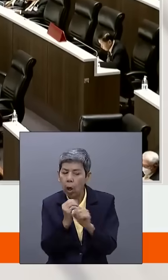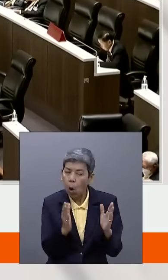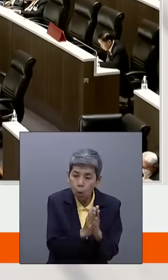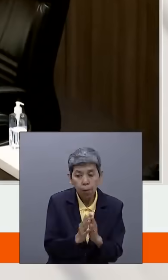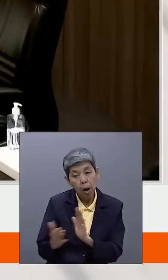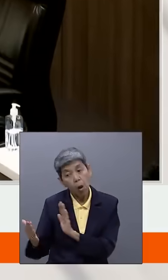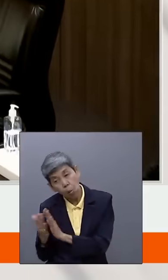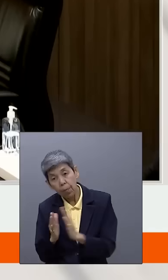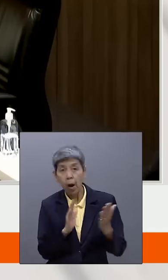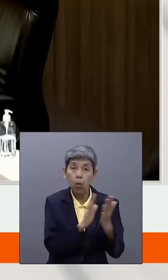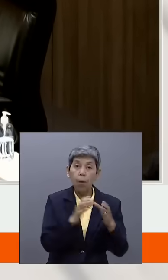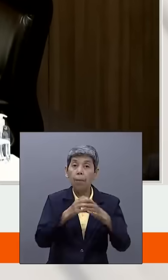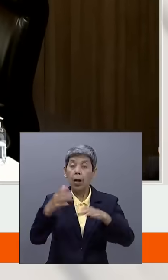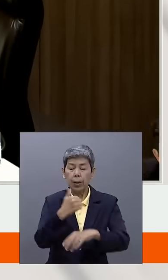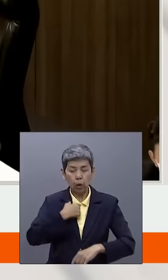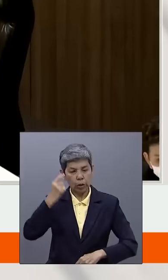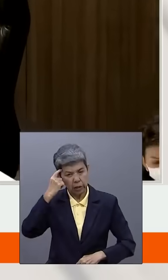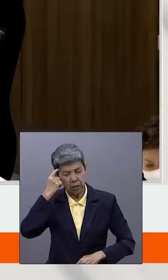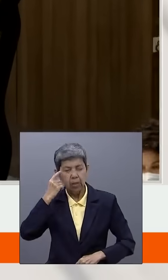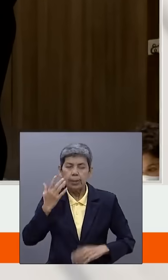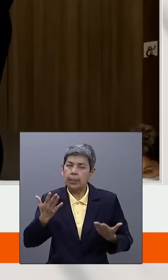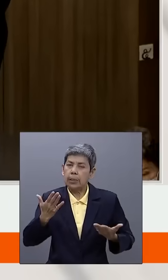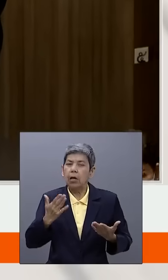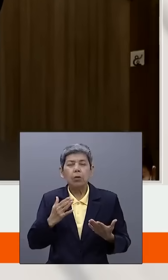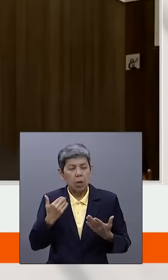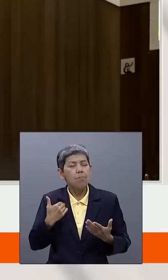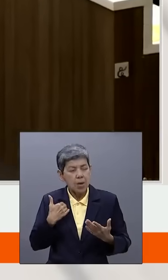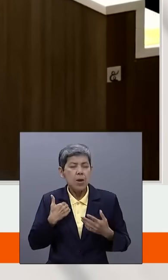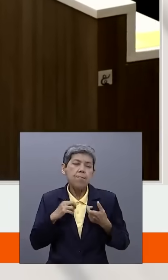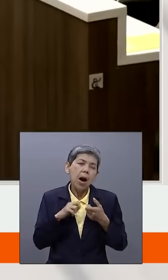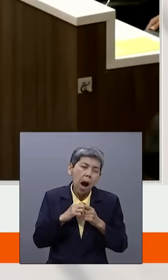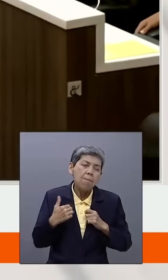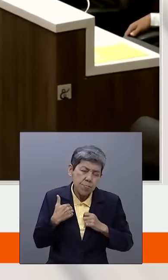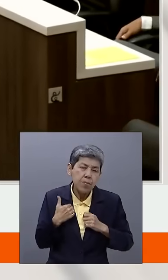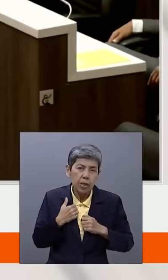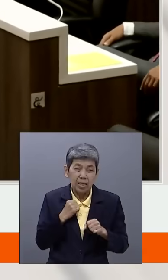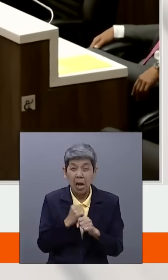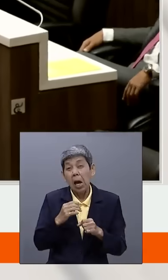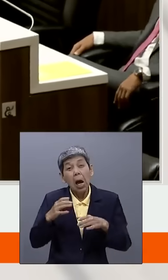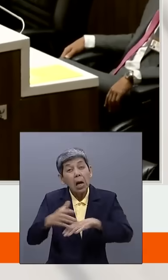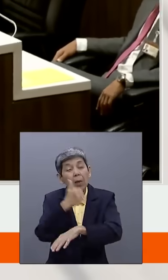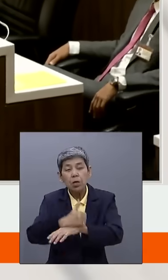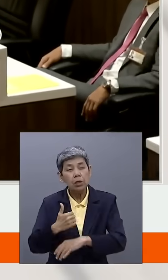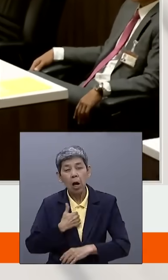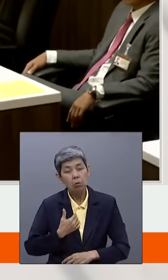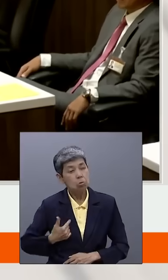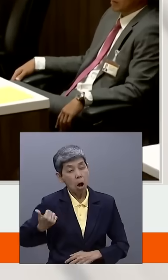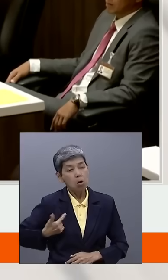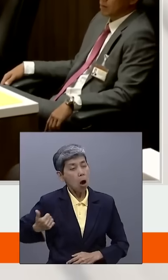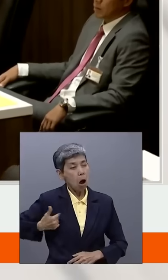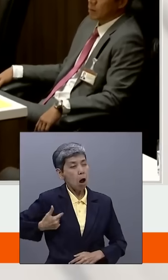ที่พรรคการเมืองต้องจ่ายทุกพรรคไม่มากก็น้อยแต่ถ้าวันนี้ใครเล่นการเมืองแบบได้ร้อยเสียร้อยไม่มี